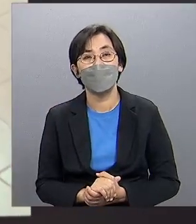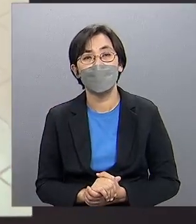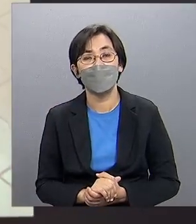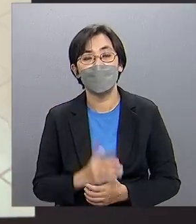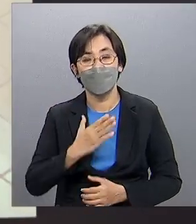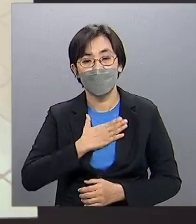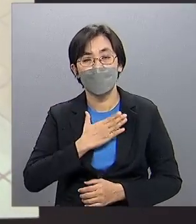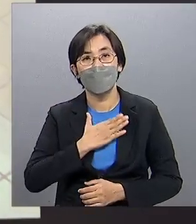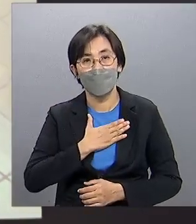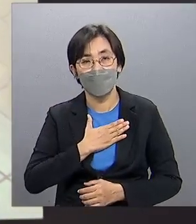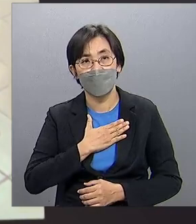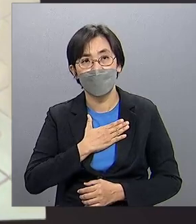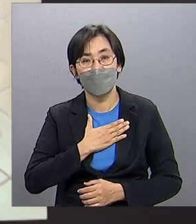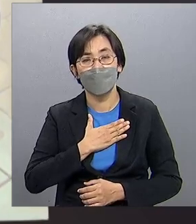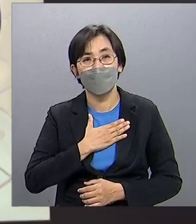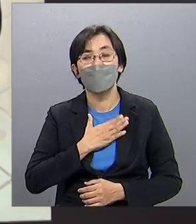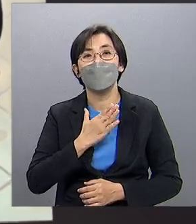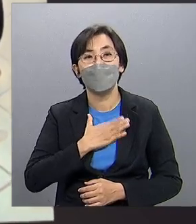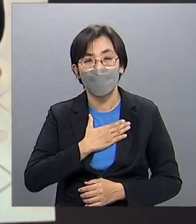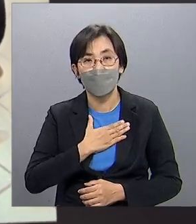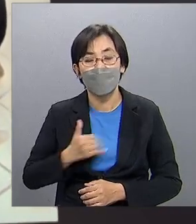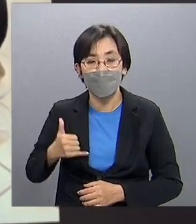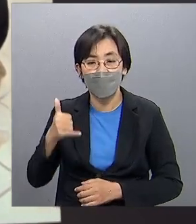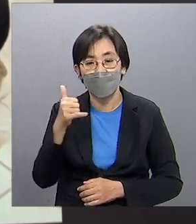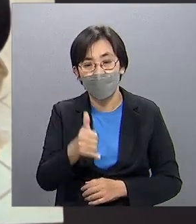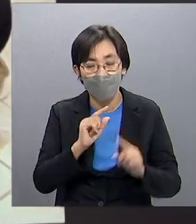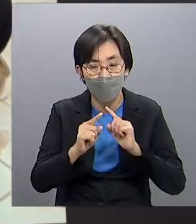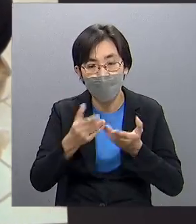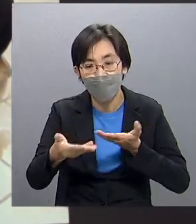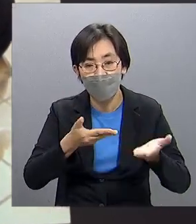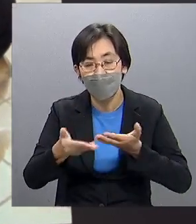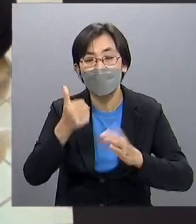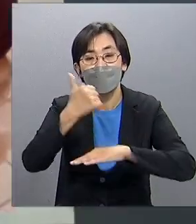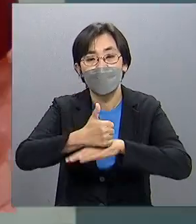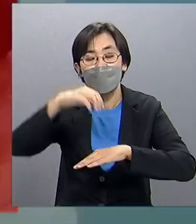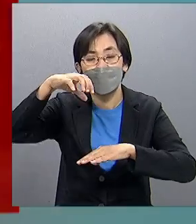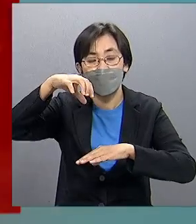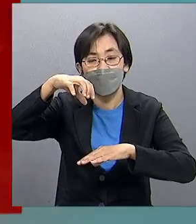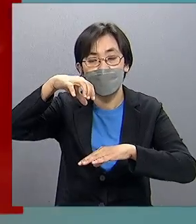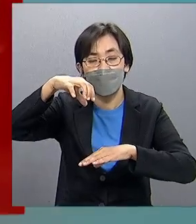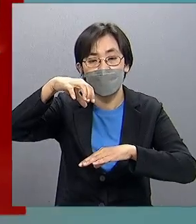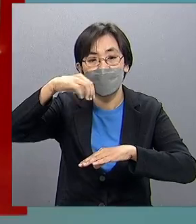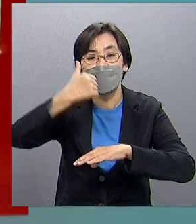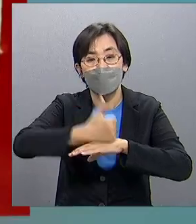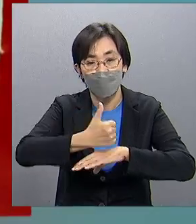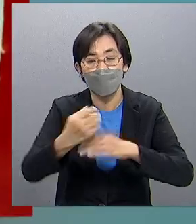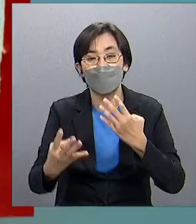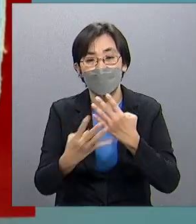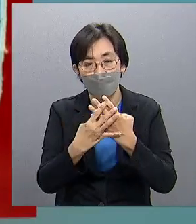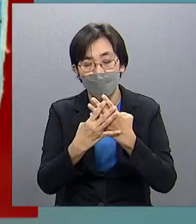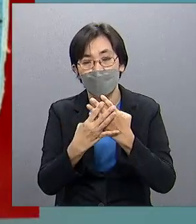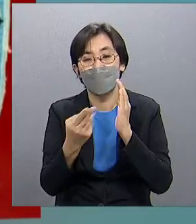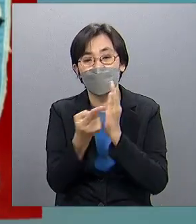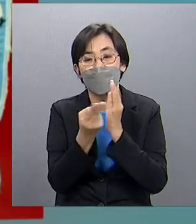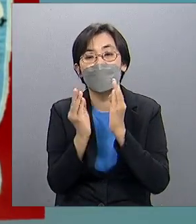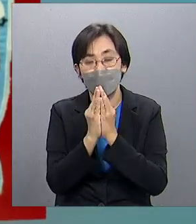ก็เข้าไปหารือกับท่านผู้บัญชาการจังหวัดผู้บัญชาการเรือนจำจังหวัดหนองบัวลำภูแล้วก็